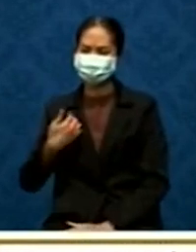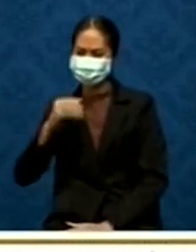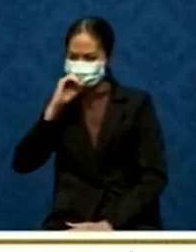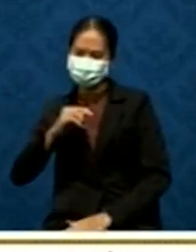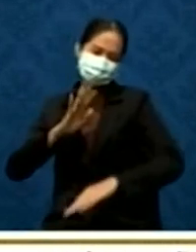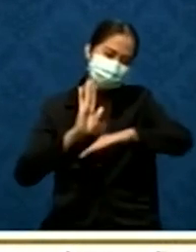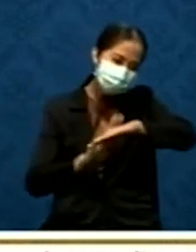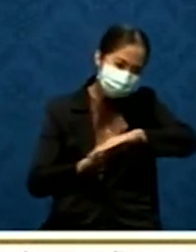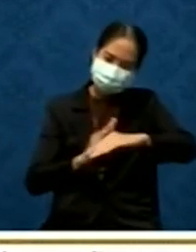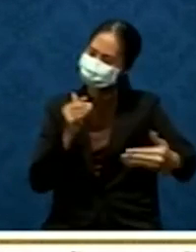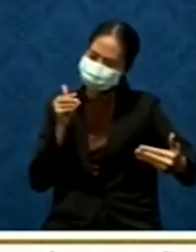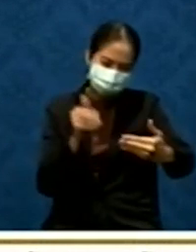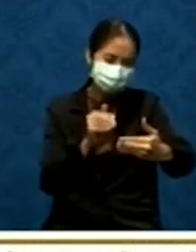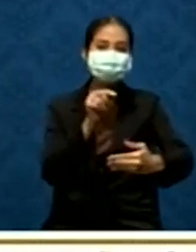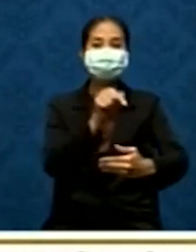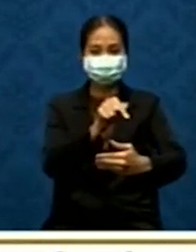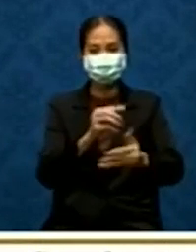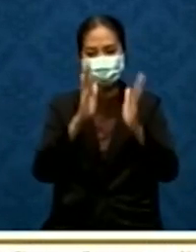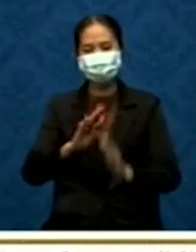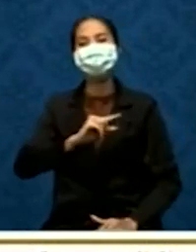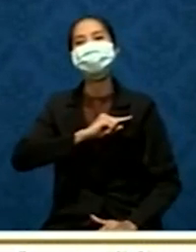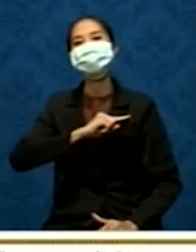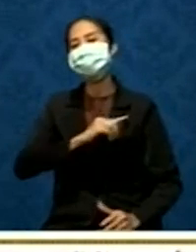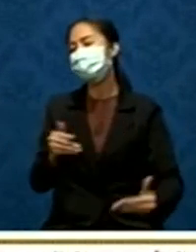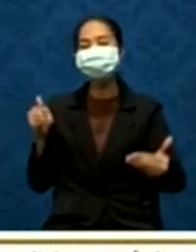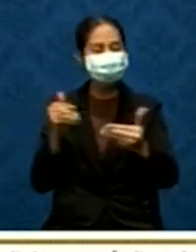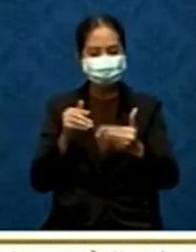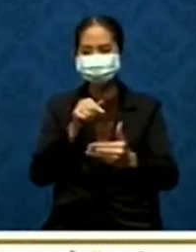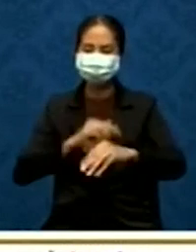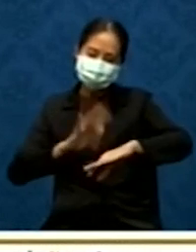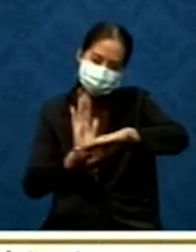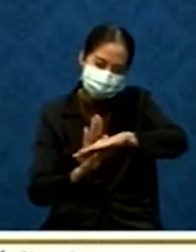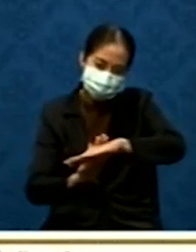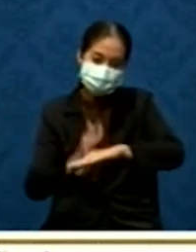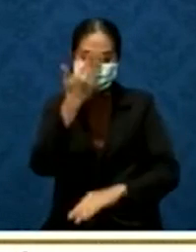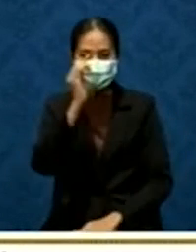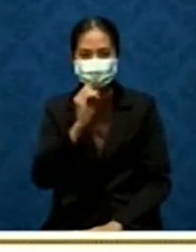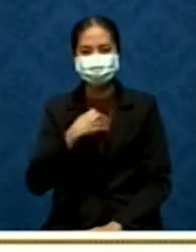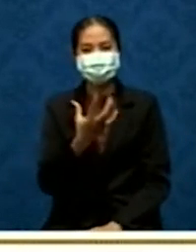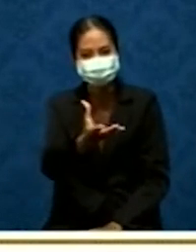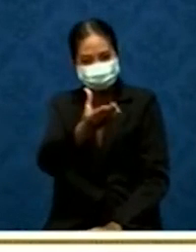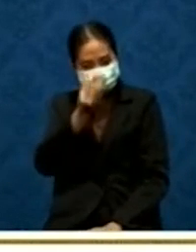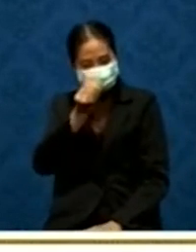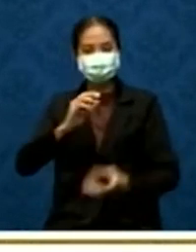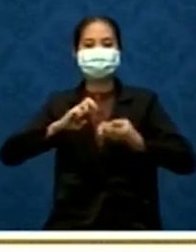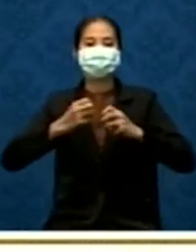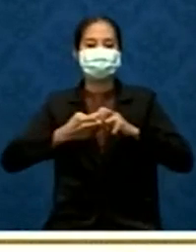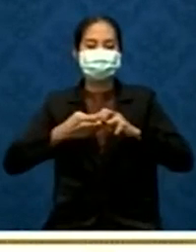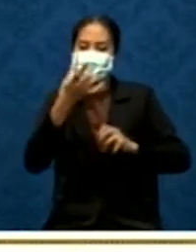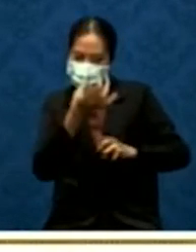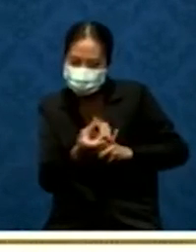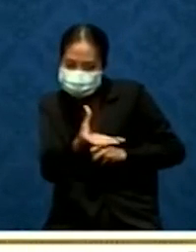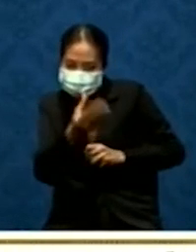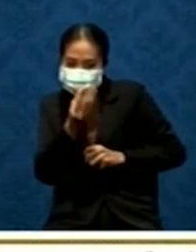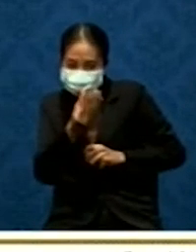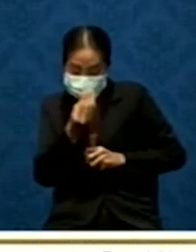ที่ผู้เกี่ยวข้องโดยตรงหรือผู้มีอำนาจโดยตรงที่ควรจะรับรู้ประเด็นปัญหาต่างๆเหล่านั้นถ้า